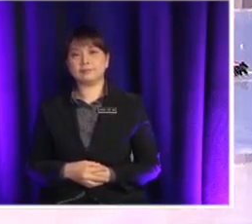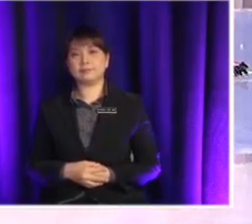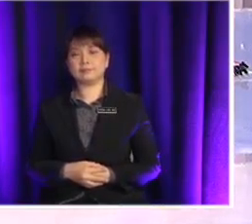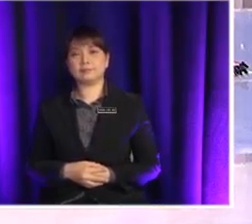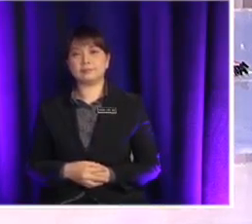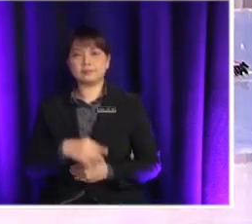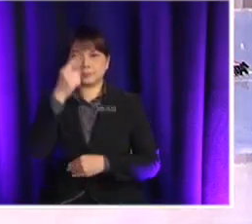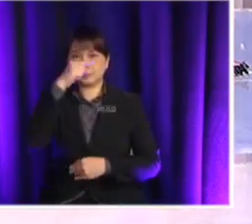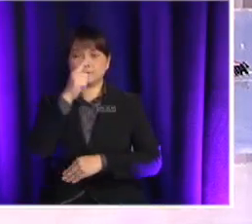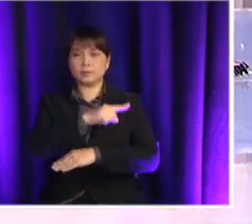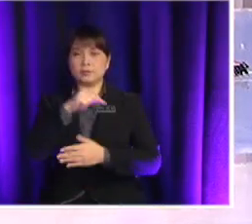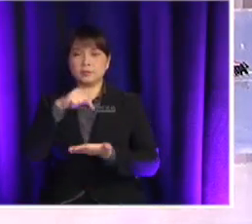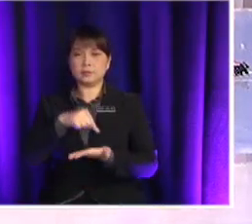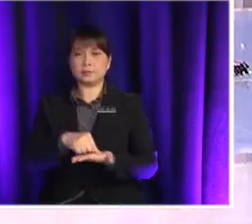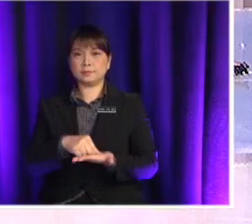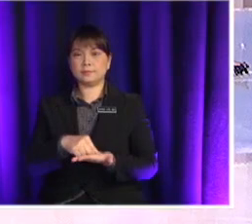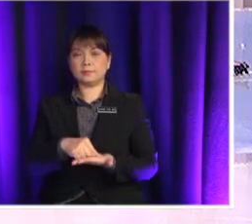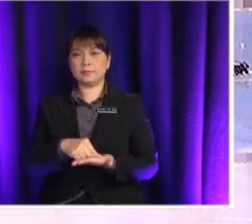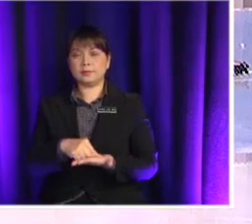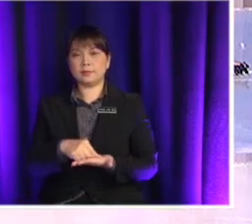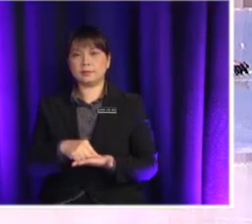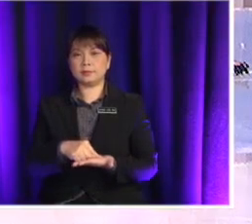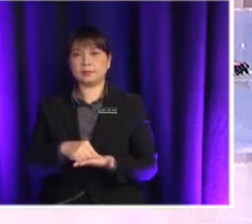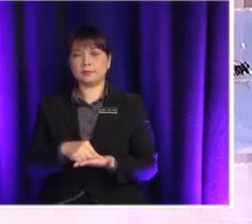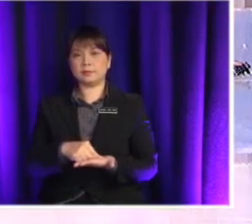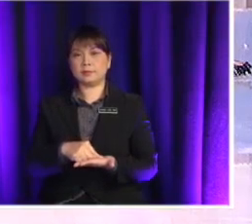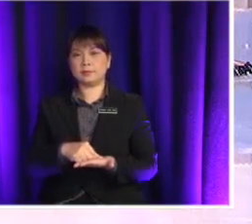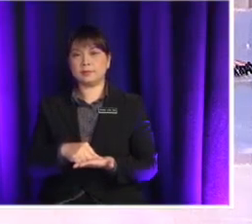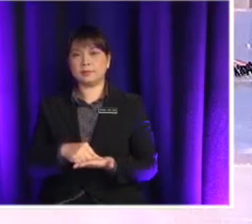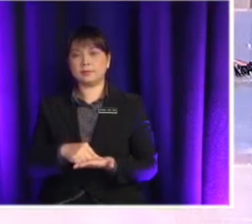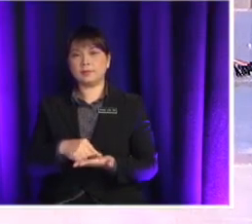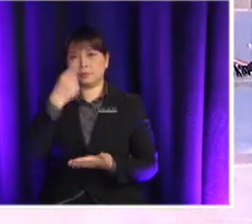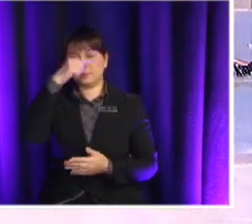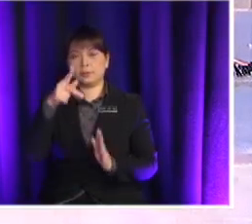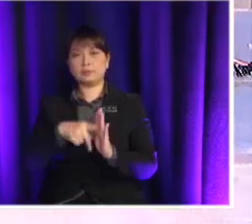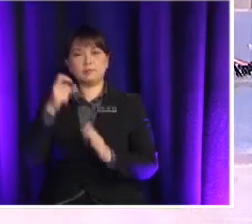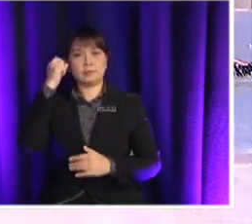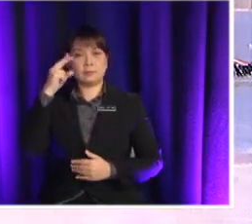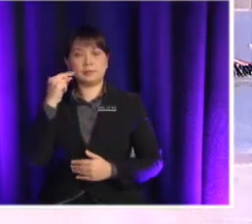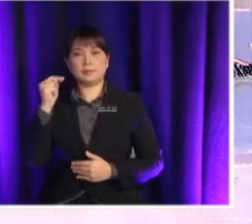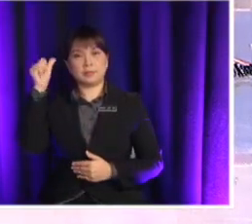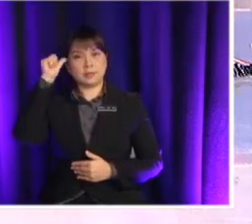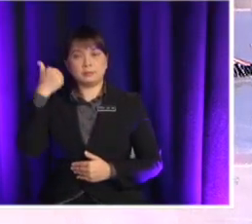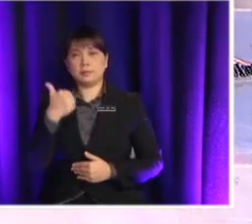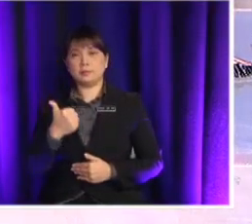ini, untuk pada pergi untuk kefahaman Aiman dia bagus. Okey, maksudnya kita